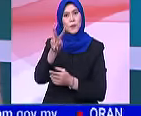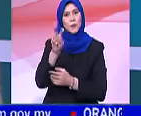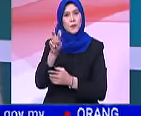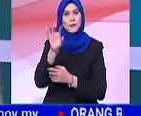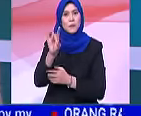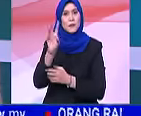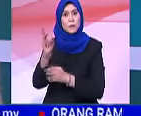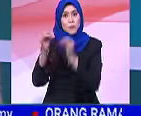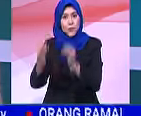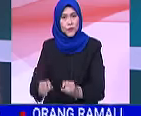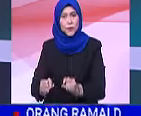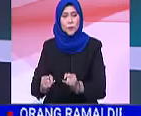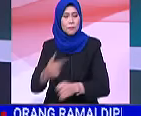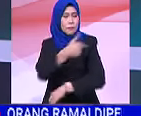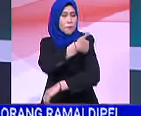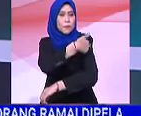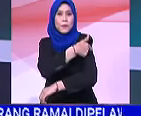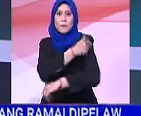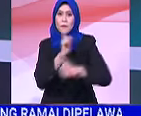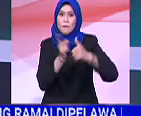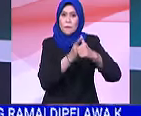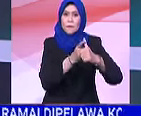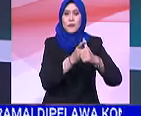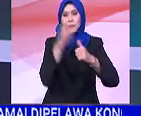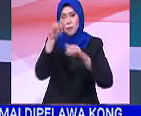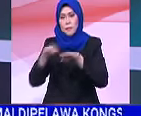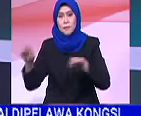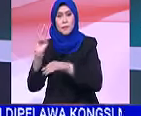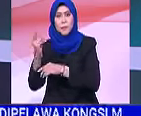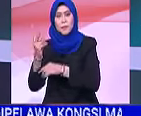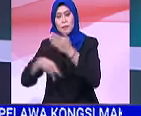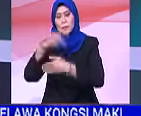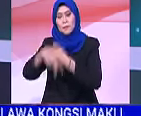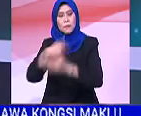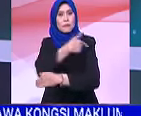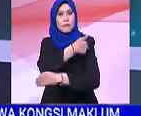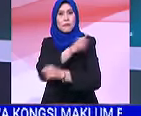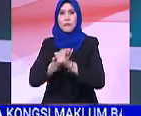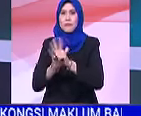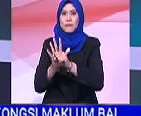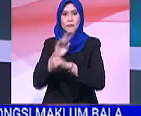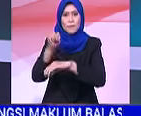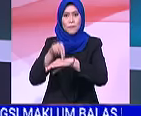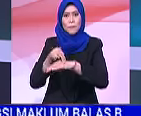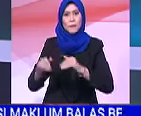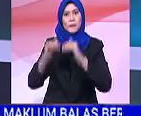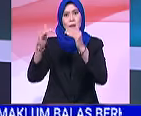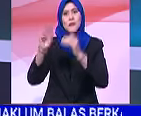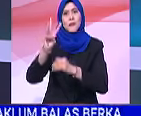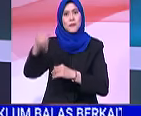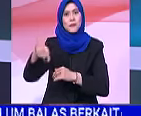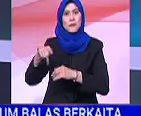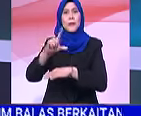5,286 individu telah menerima dos vaksin pertama bagi fasa kedua menerusi program imunisasi COVID-19 kebangsaan peringkat wilayah